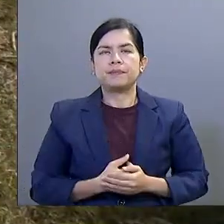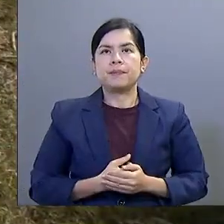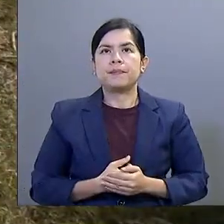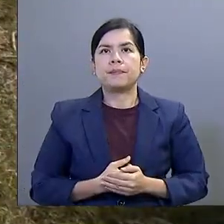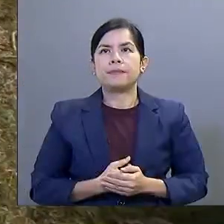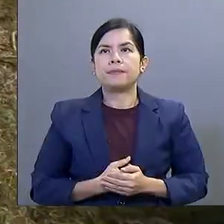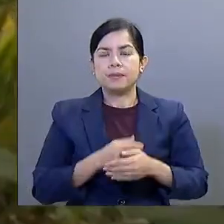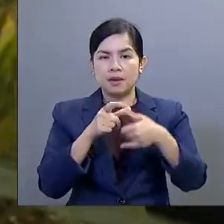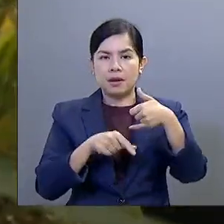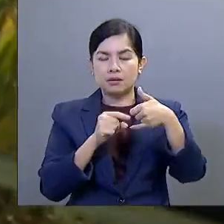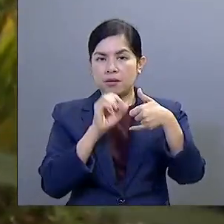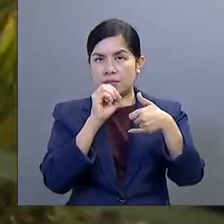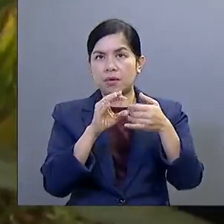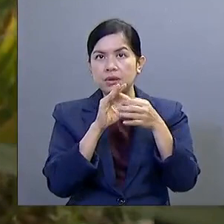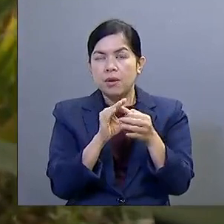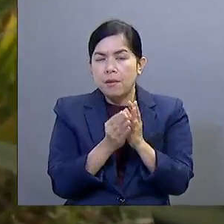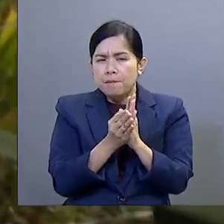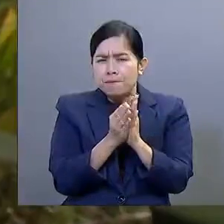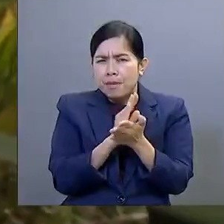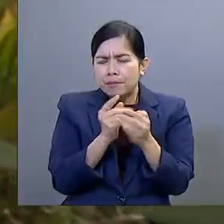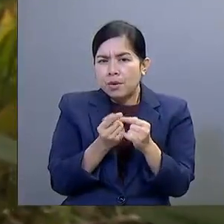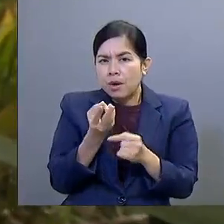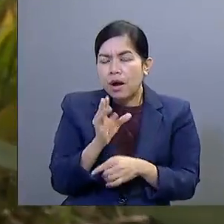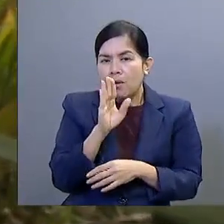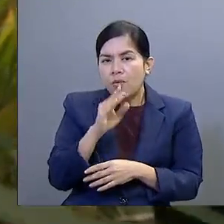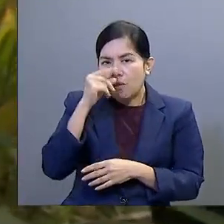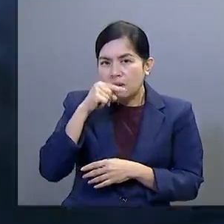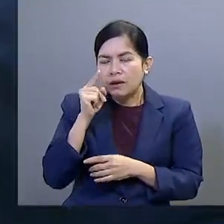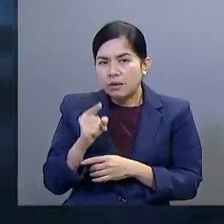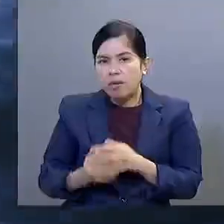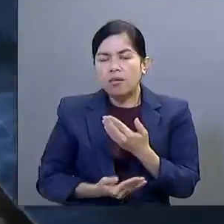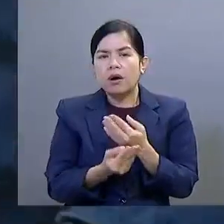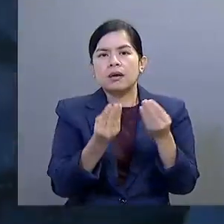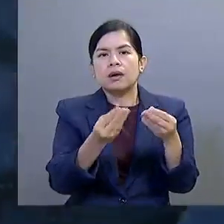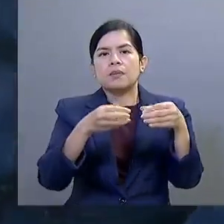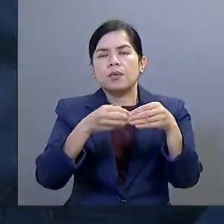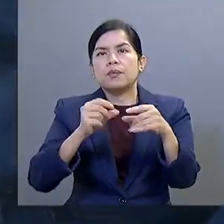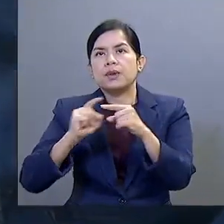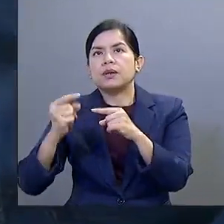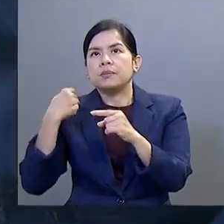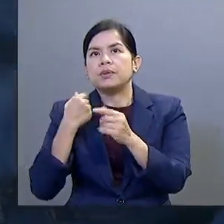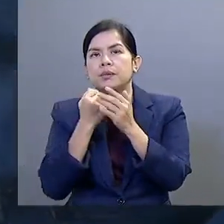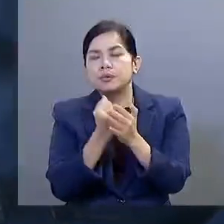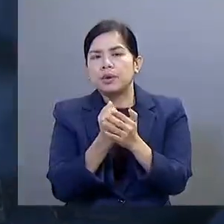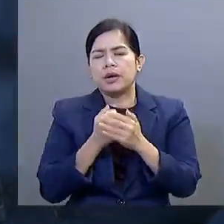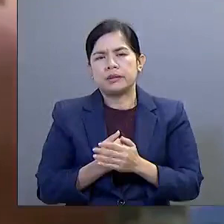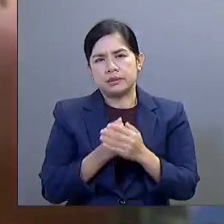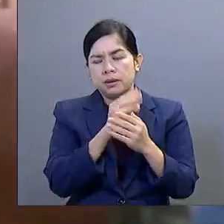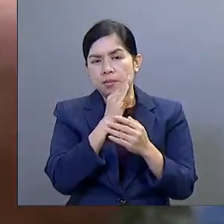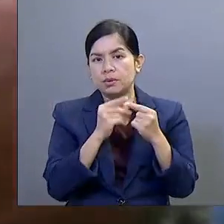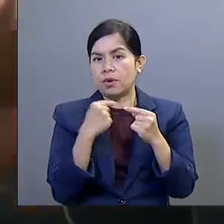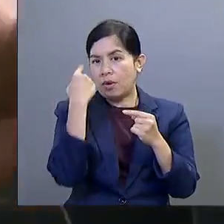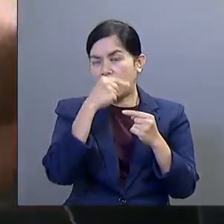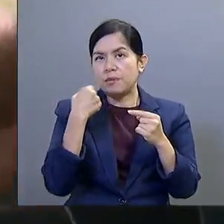นายเดชาบอกว่าการพัฒนาสายพันธุ์ข้าวของไทยนะคะควรเปิดโอกาสให้กับหลายๆกลุ่มได้ร่วมกันพัฒนาค่ะทั้งนี้ถ้าไทยมีสาย